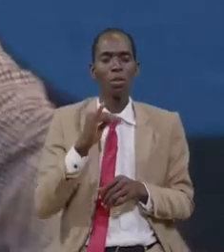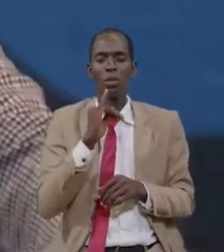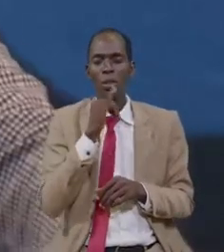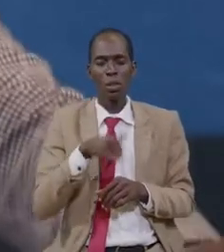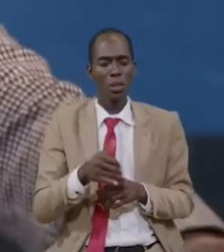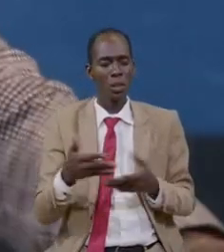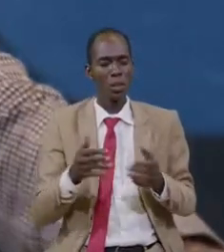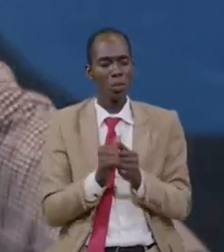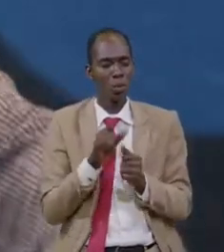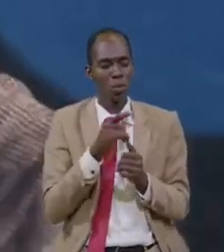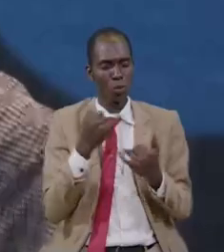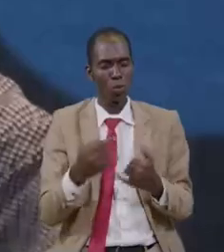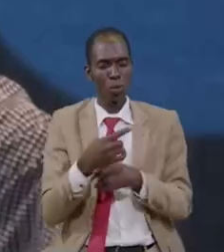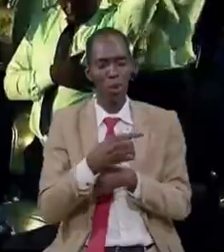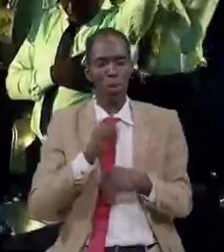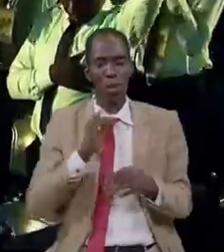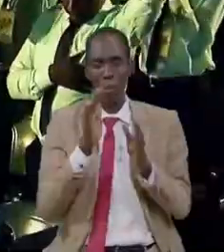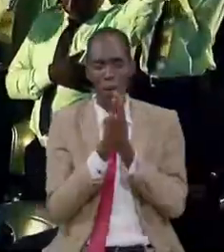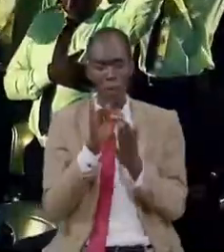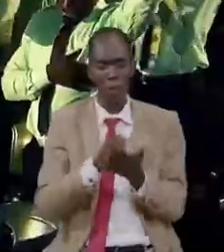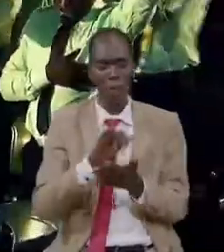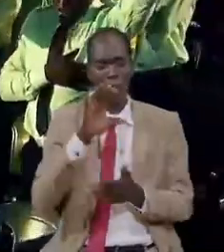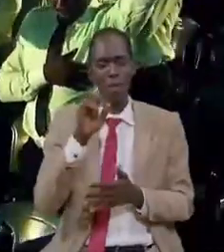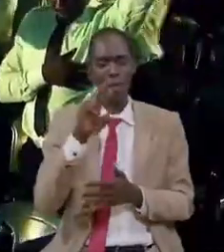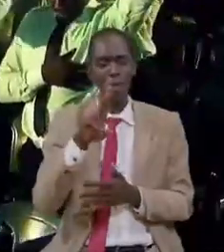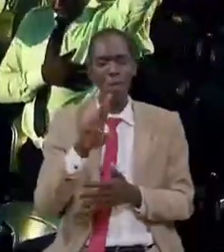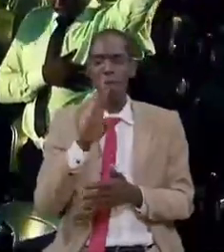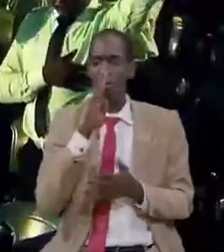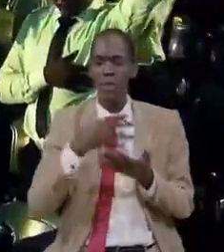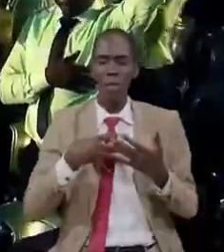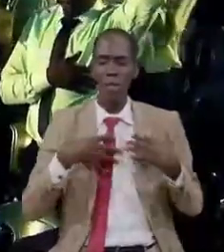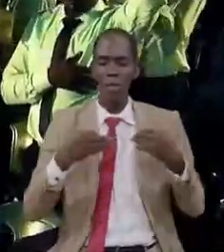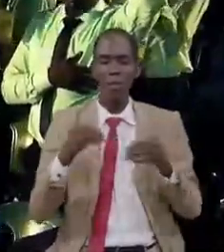ce cancer soit guéri au nom de Jésus.